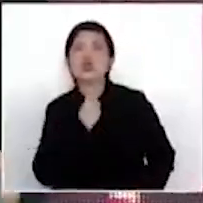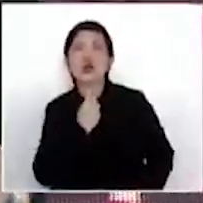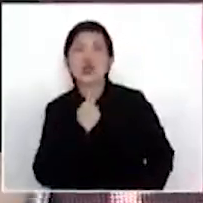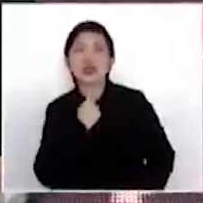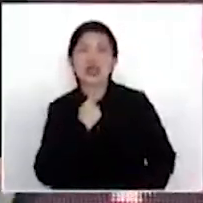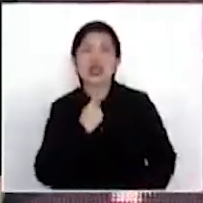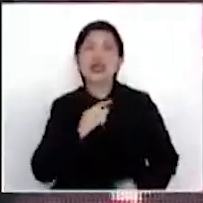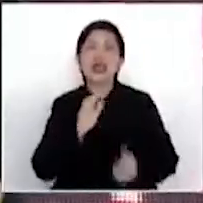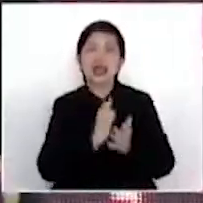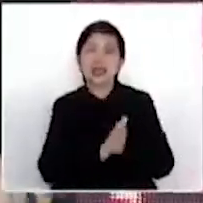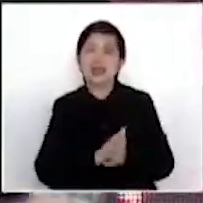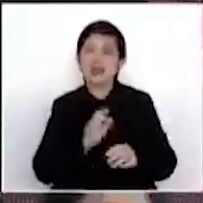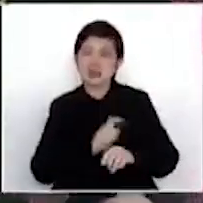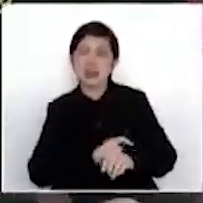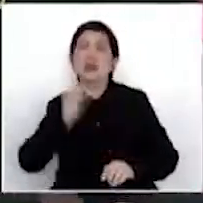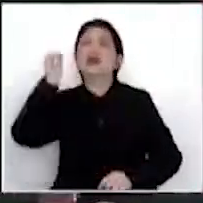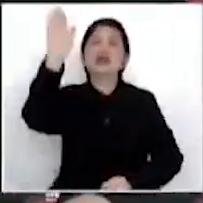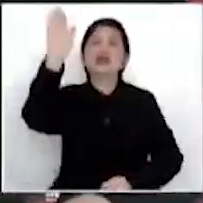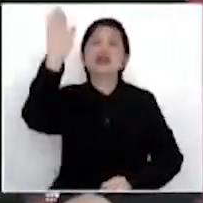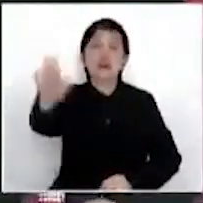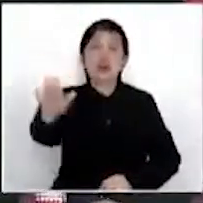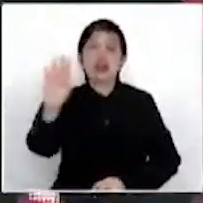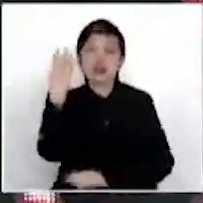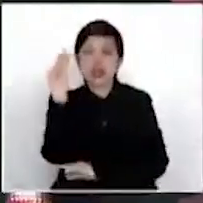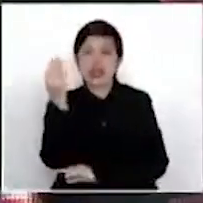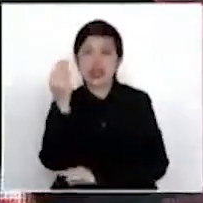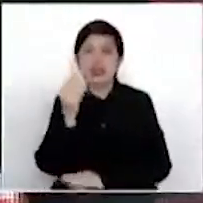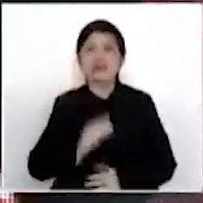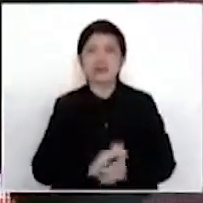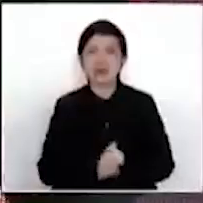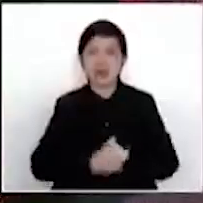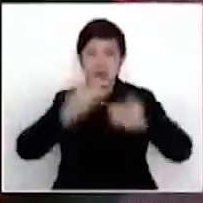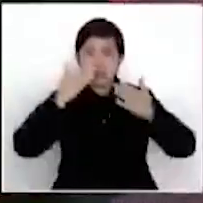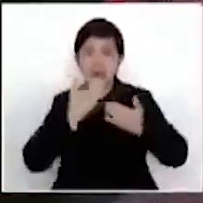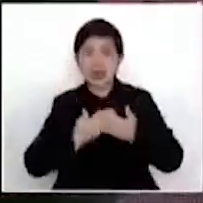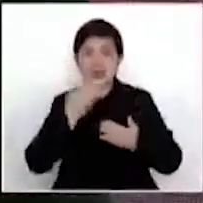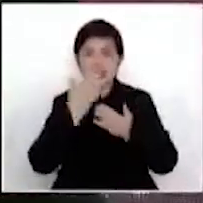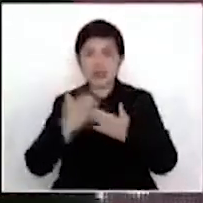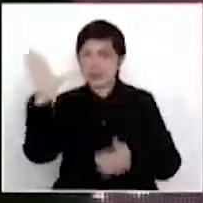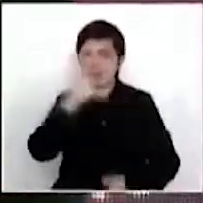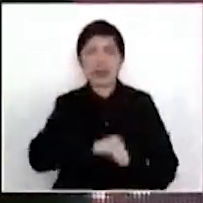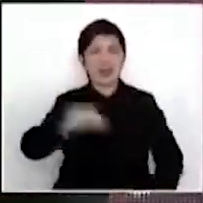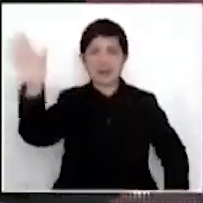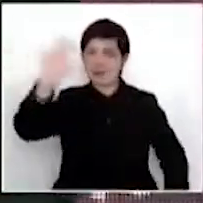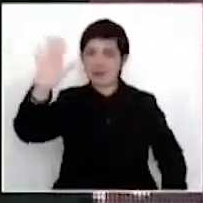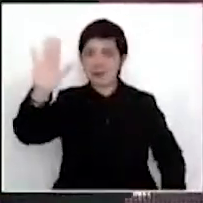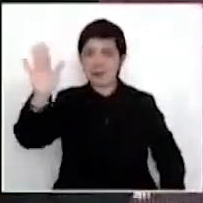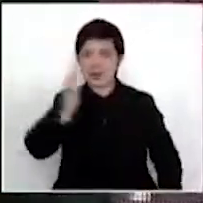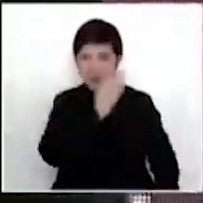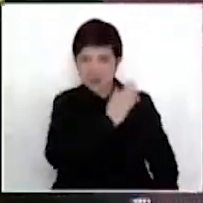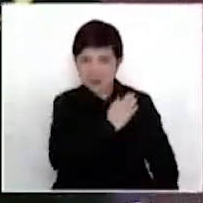Jakarta dan kami tutup debat kali ini saya dan saya shadasukki Selamat malam sampampai